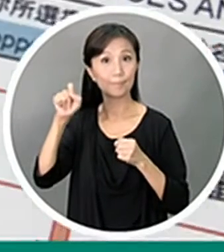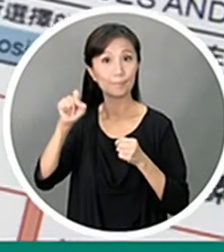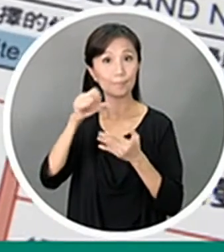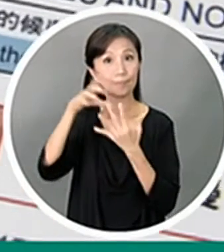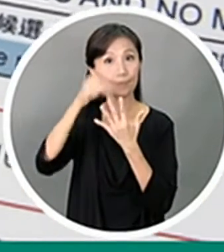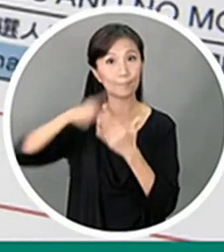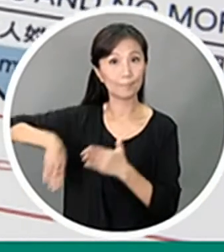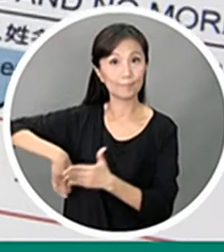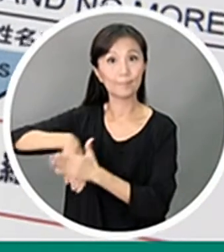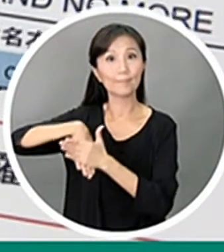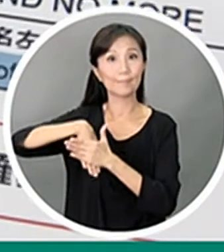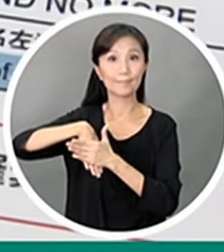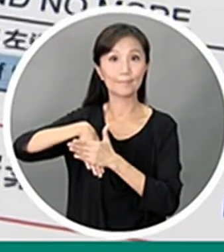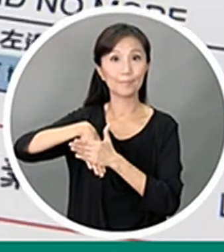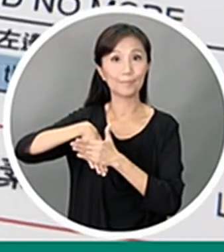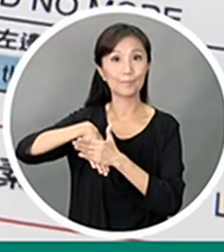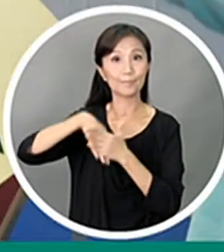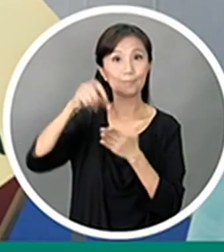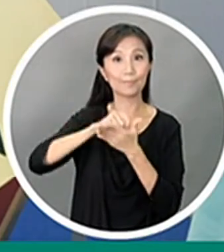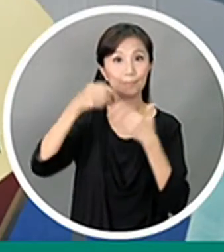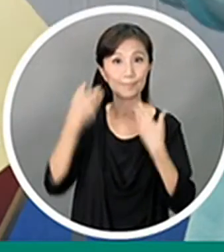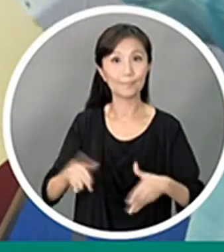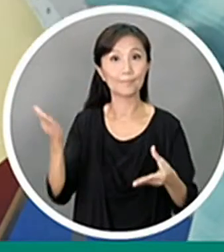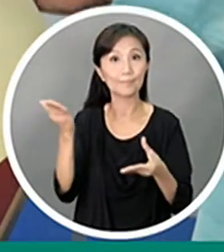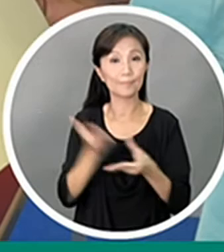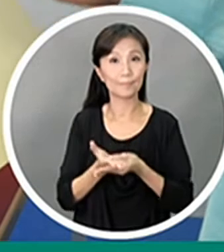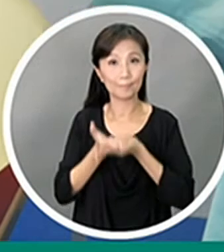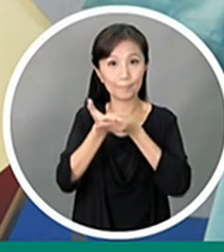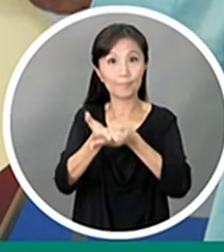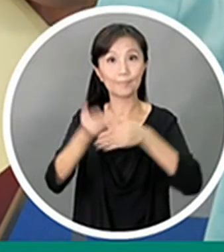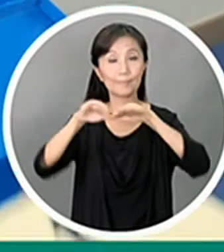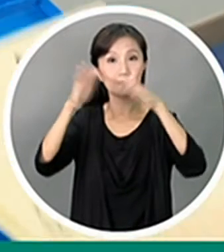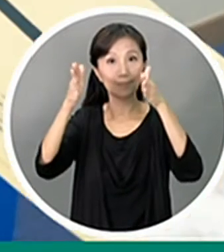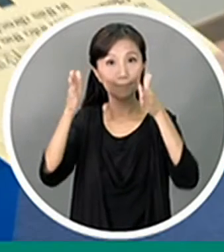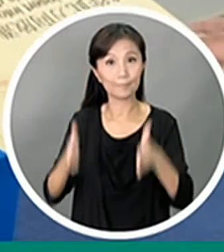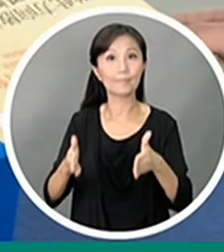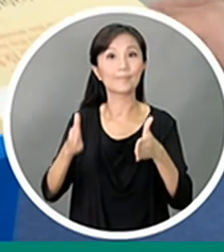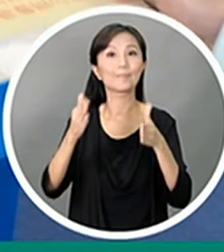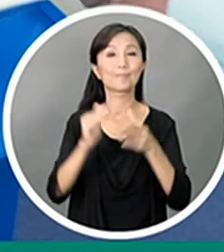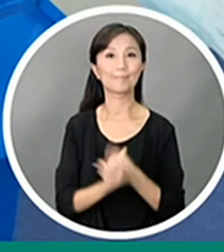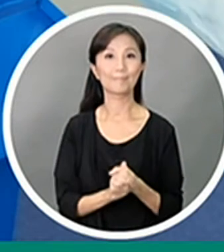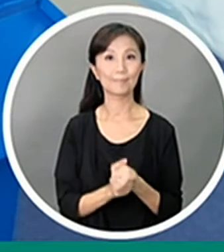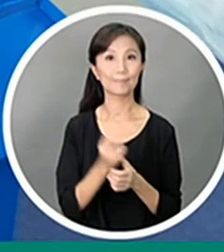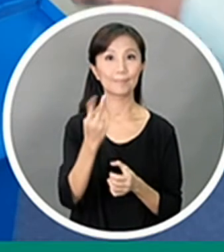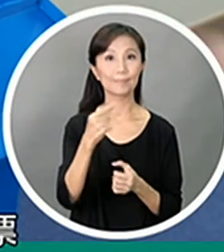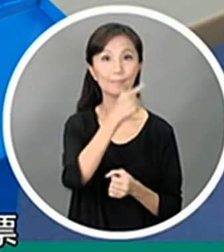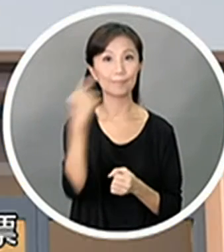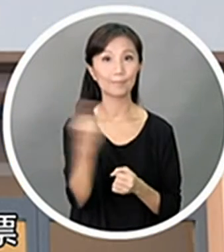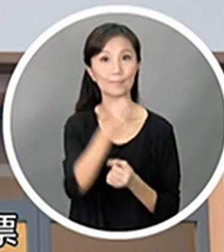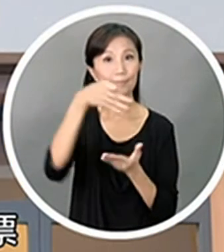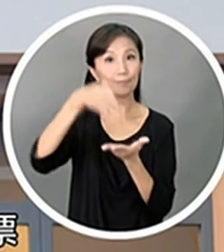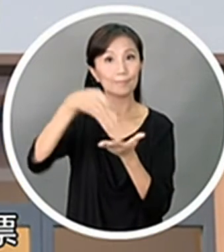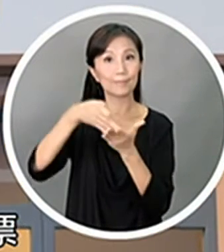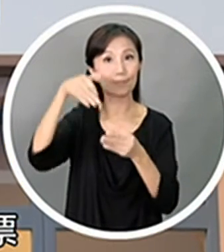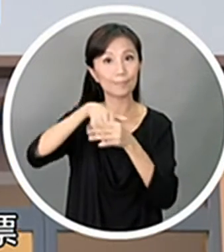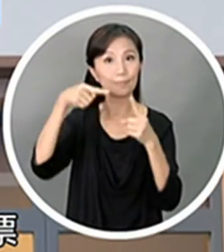圈，选择不可以多过席位的数目，将填好的选票放入封套，再按箭嘴方向放入票箱。200多万